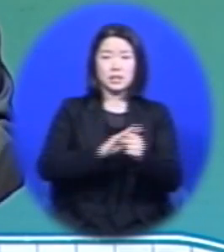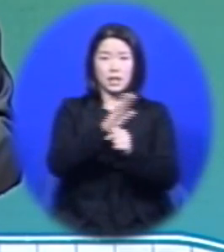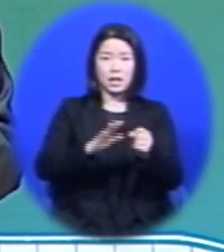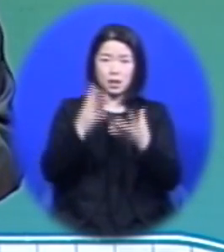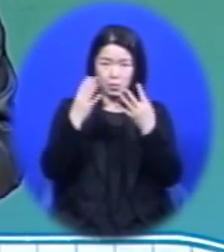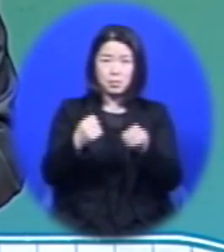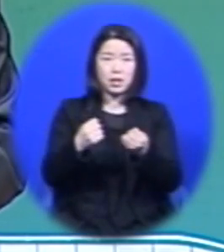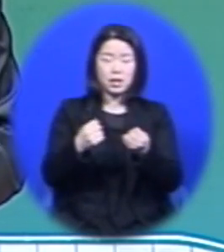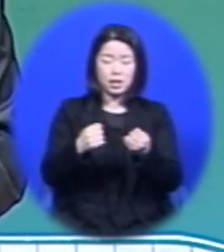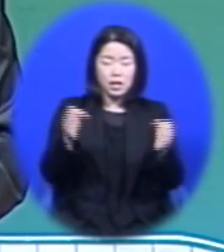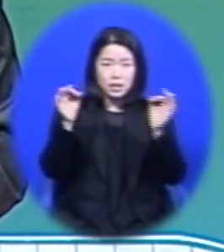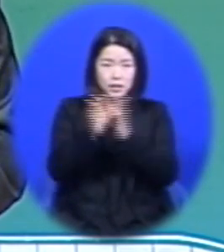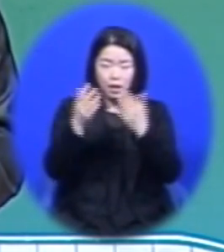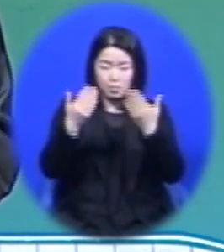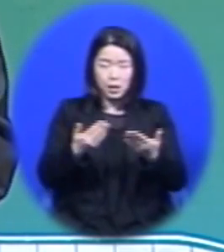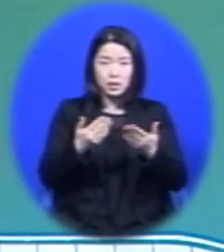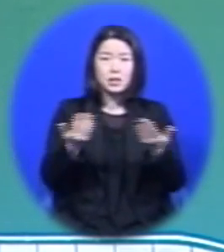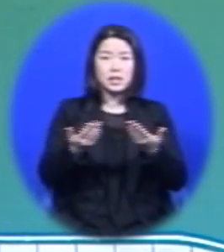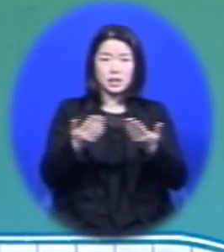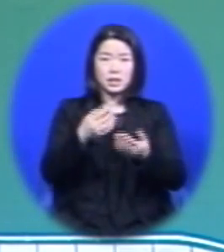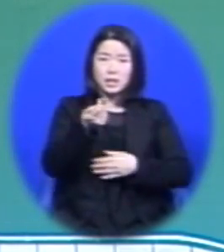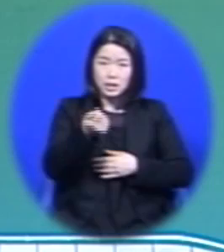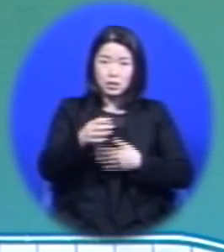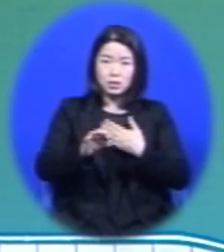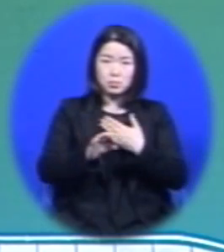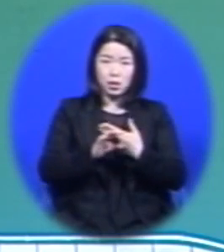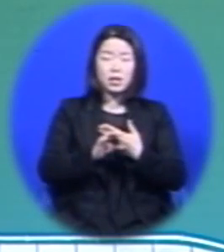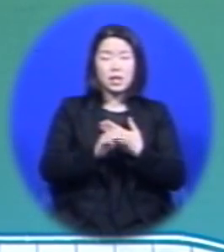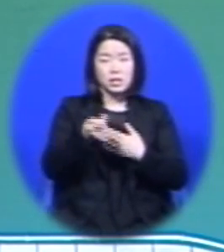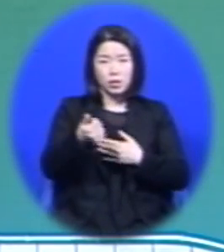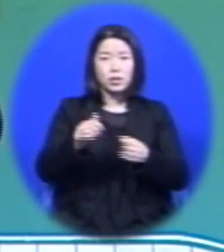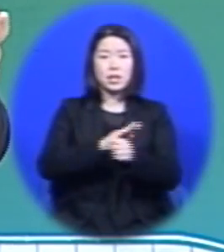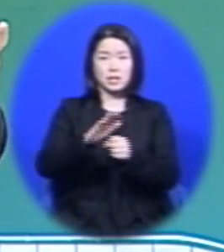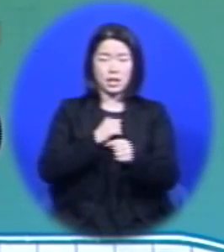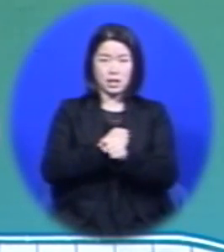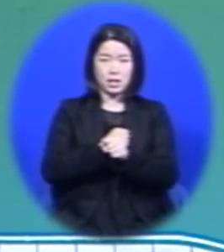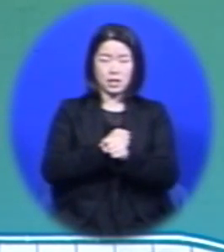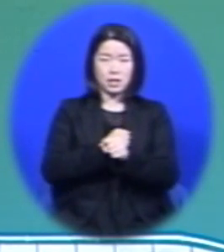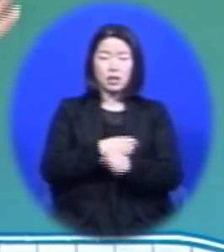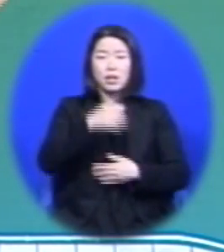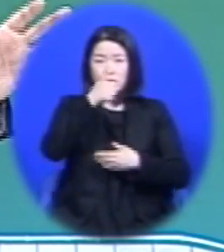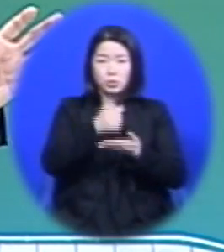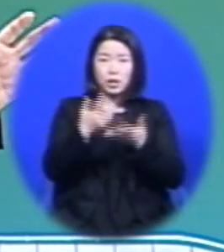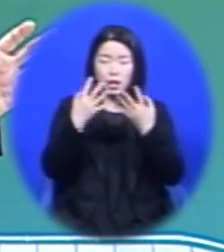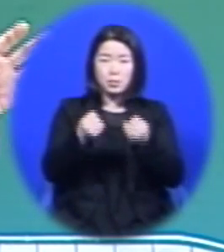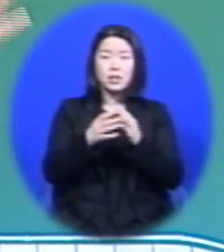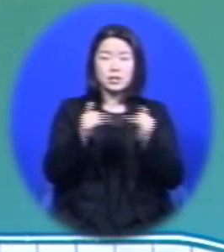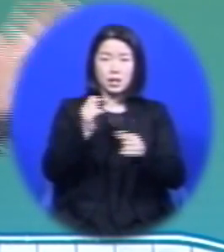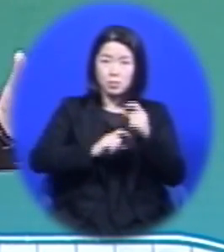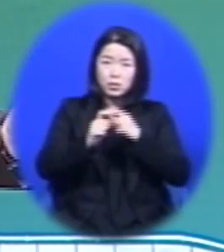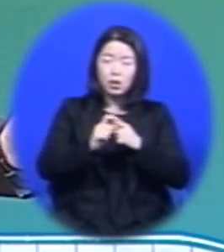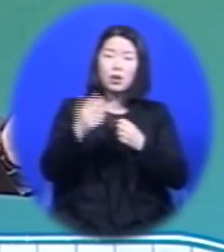많음이라. 사함을 받은 일이 적은 자는 적게 사랑하느니라. 죄가 많은 사람은 오히려 더 은혜가 넘치고